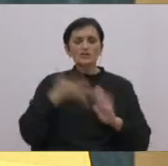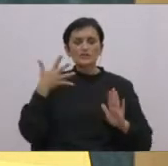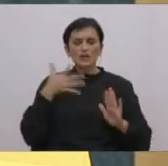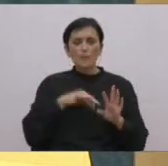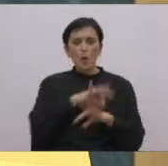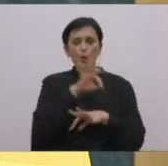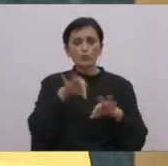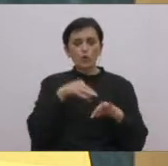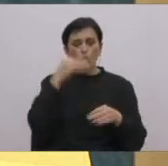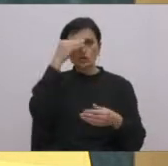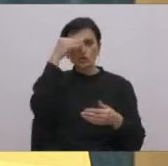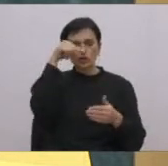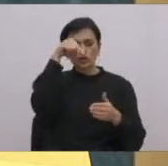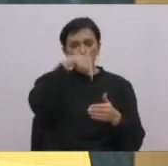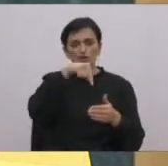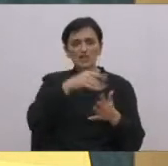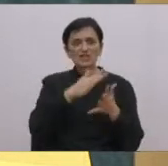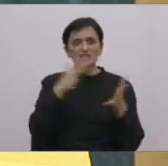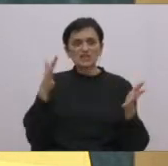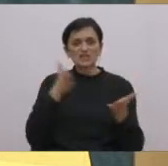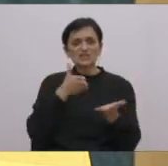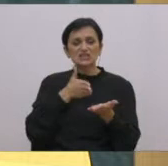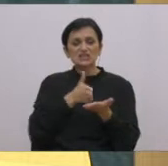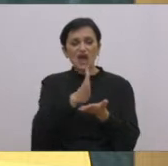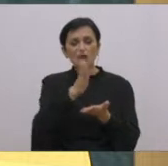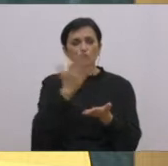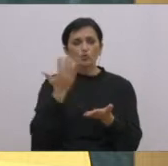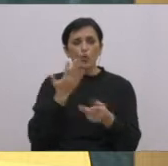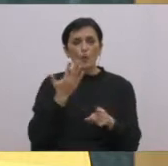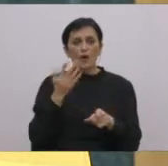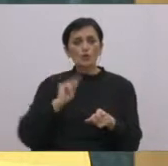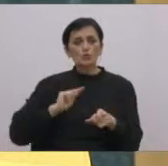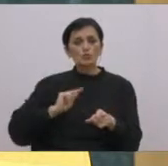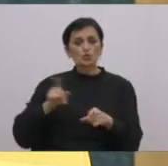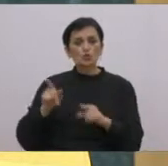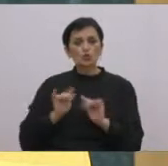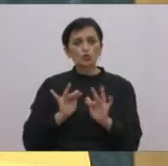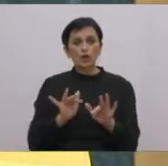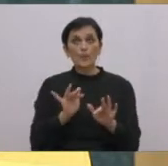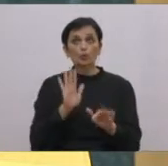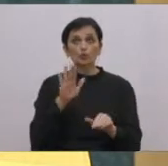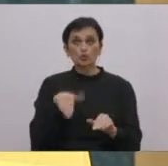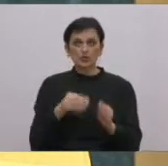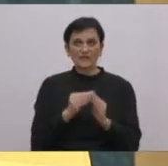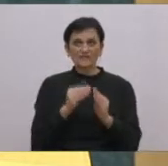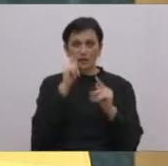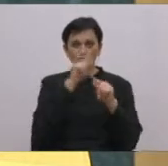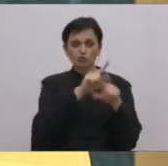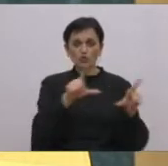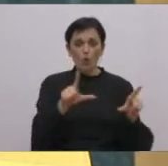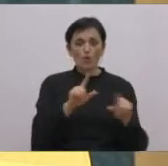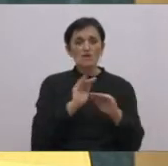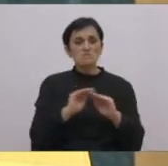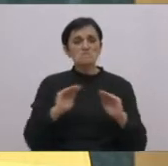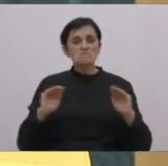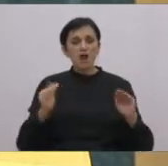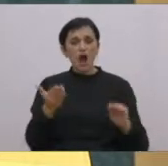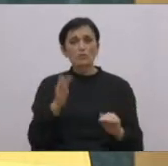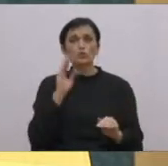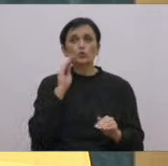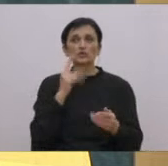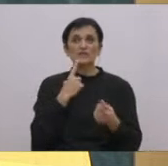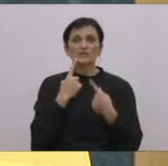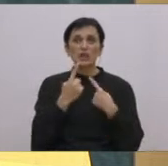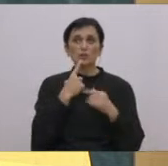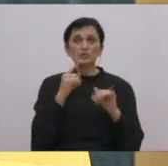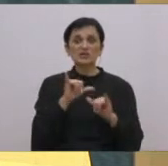პროექტის შინაარსს და დიდ დანიშნულებას, რომელზეც იგი მუშაობს, თუნდაც იგივე სკოლებზე ან ბაღებზე, როდესაც საუბრობ,